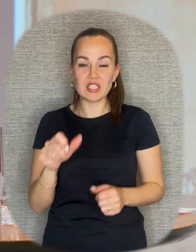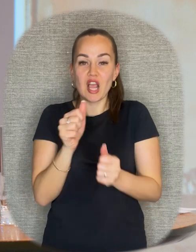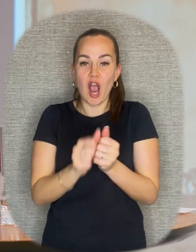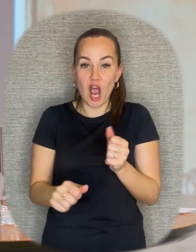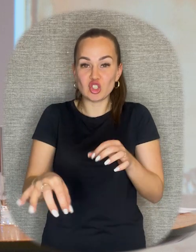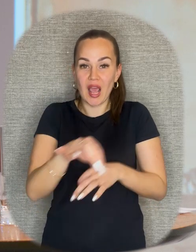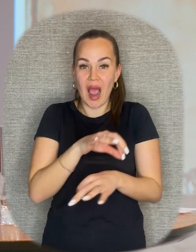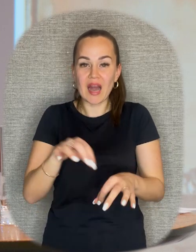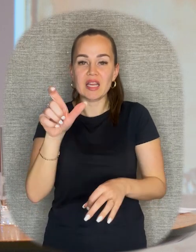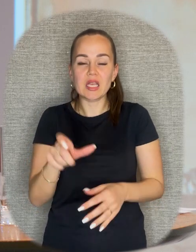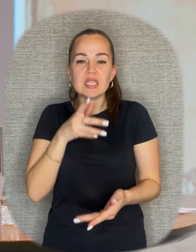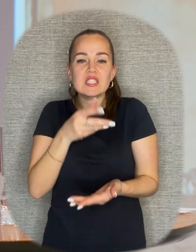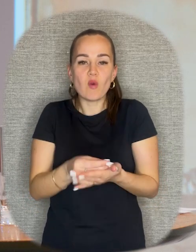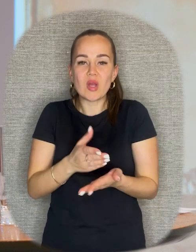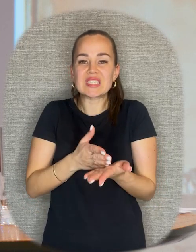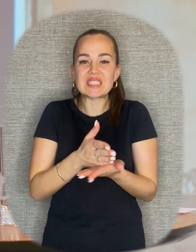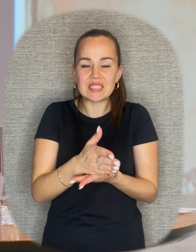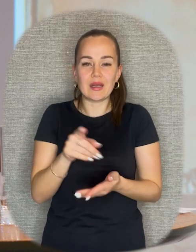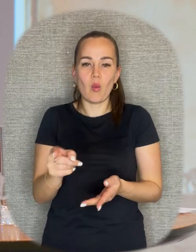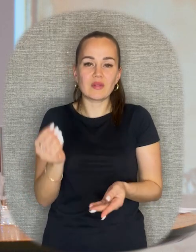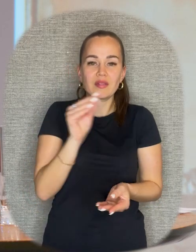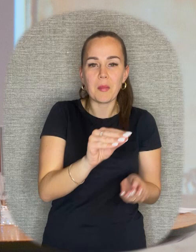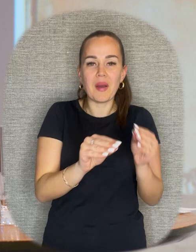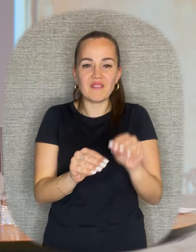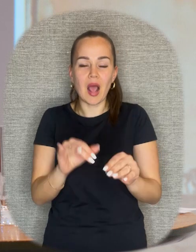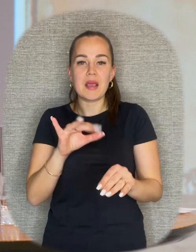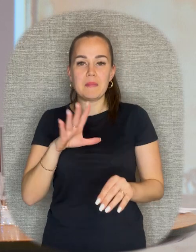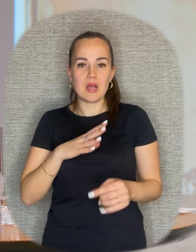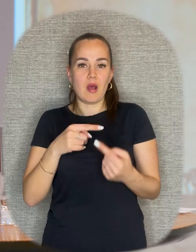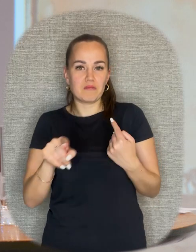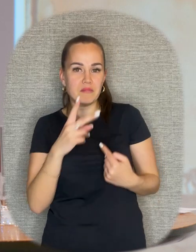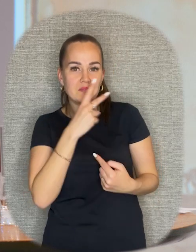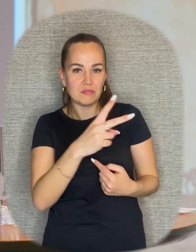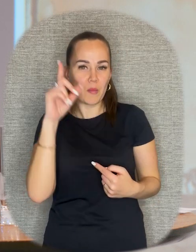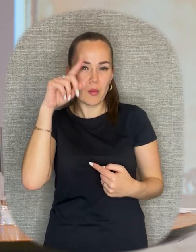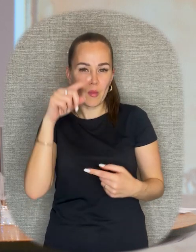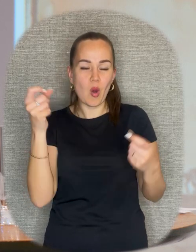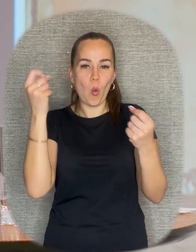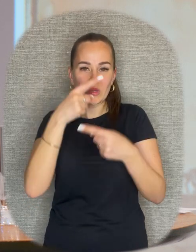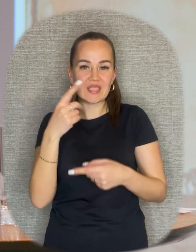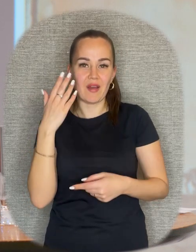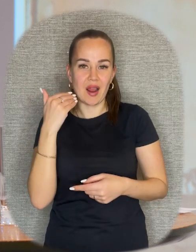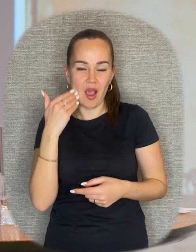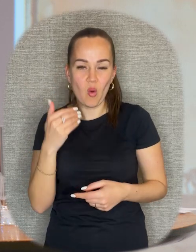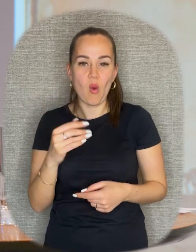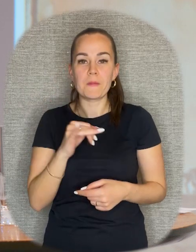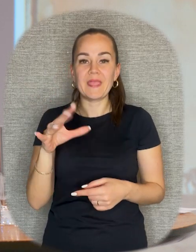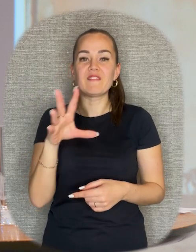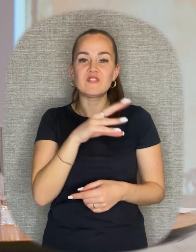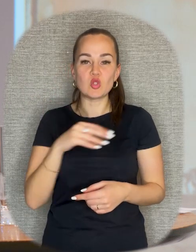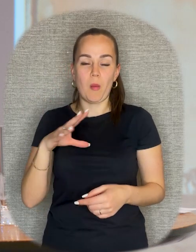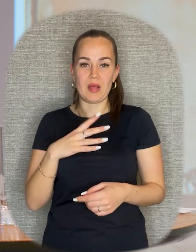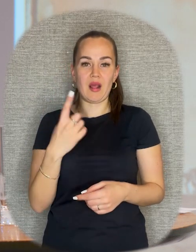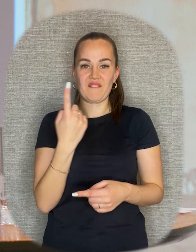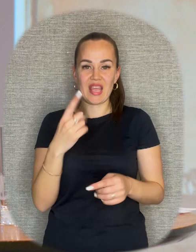архитектор работал в своей манере прис что-то своё был отличим узнаваем но в целом они создавали Вот